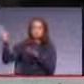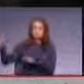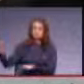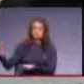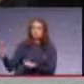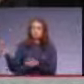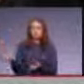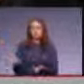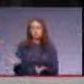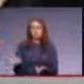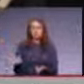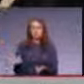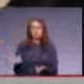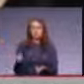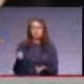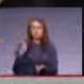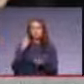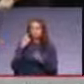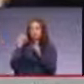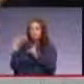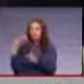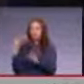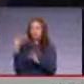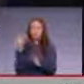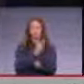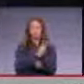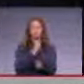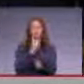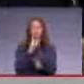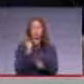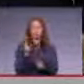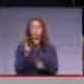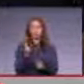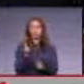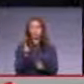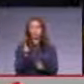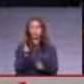عايز لهم لا انتوا احياء وبتنجوا، تاخد الطفل يبقى فيه.